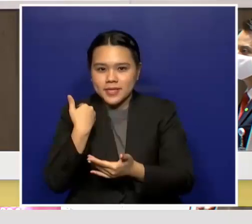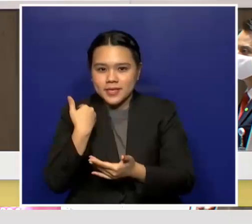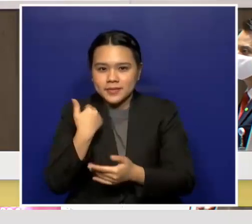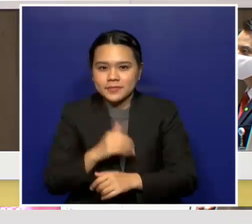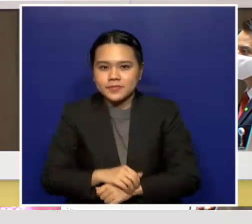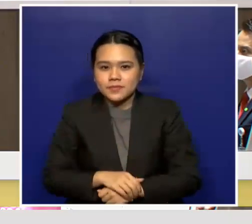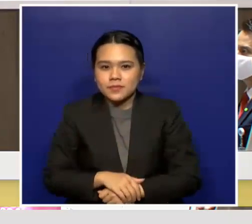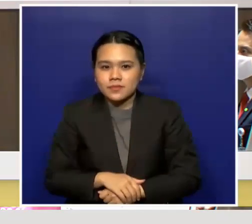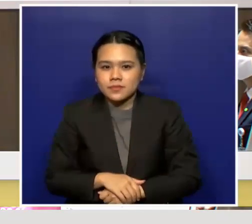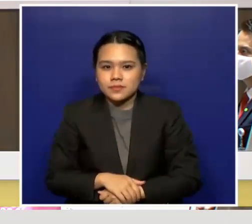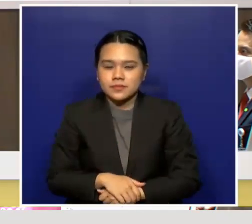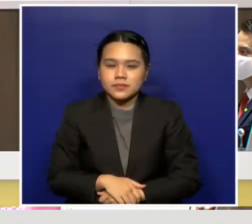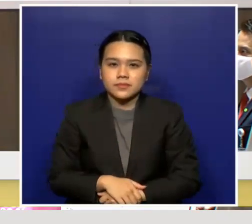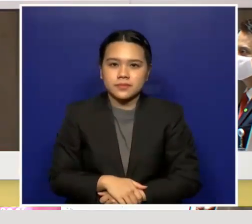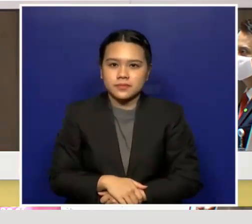กว่า